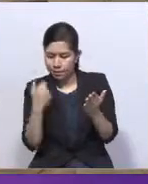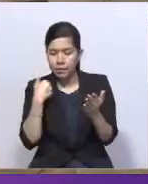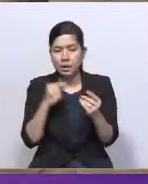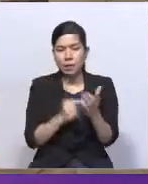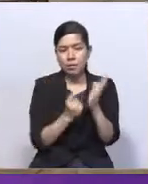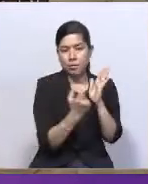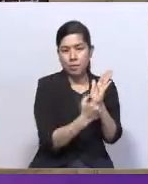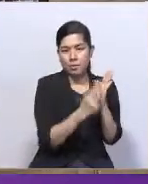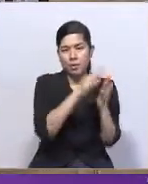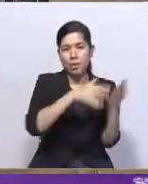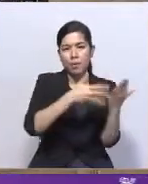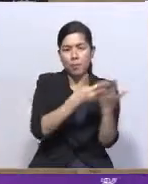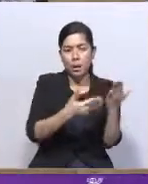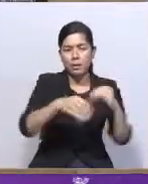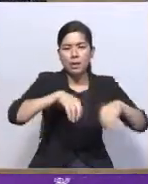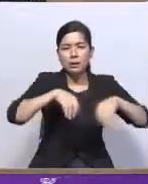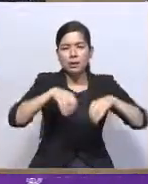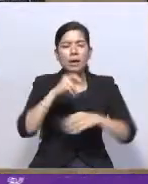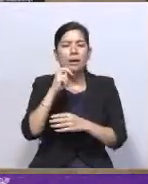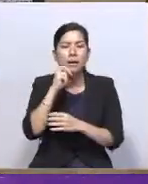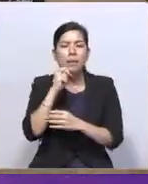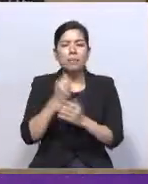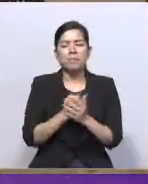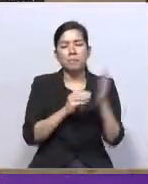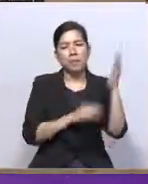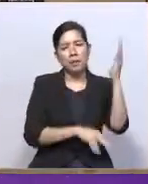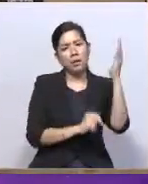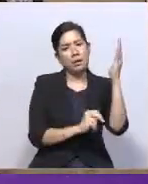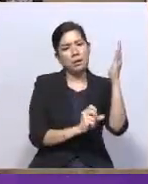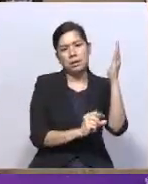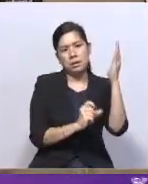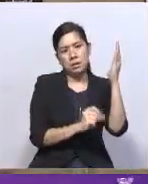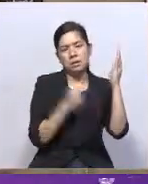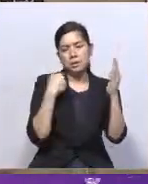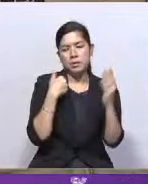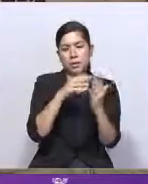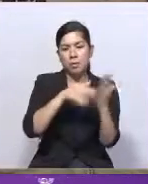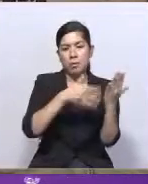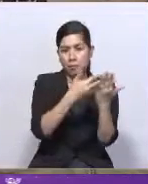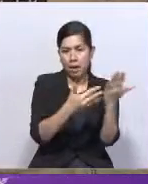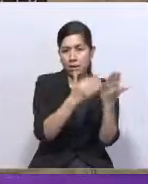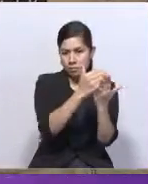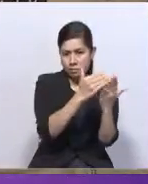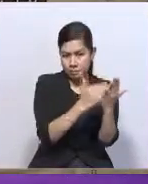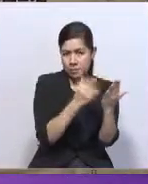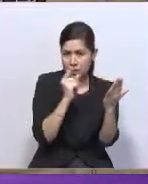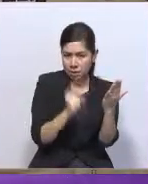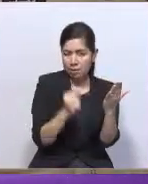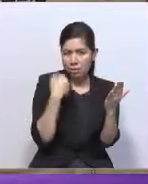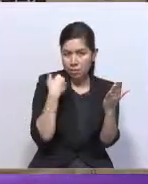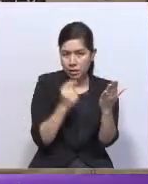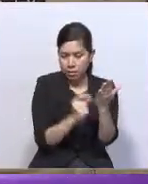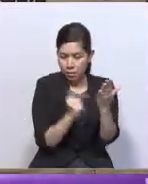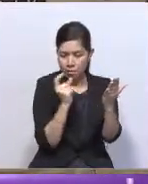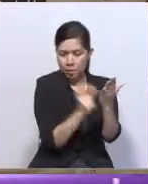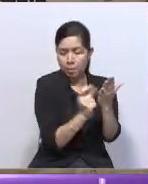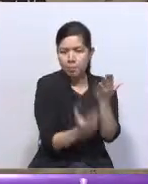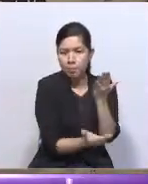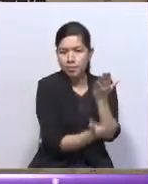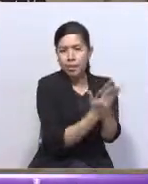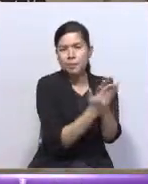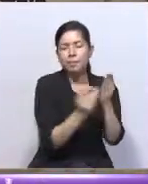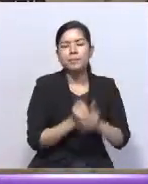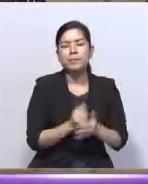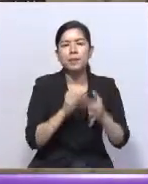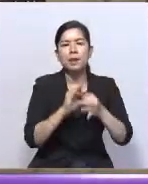จัดการน้ำนะครับอย่างเช่นนครศรีธรรมราชเนี่ยนะครับก็เป็นแผนงานหนึ่งซึ่งจะต้องนำเข้าไปบรรจุไว้นะครับโคร